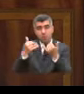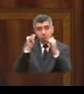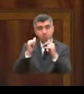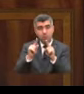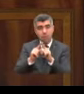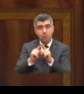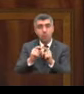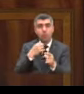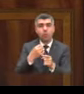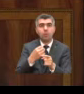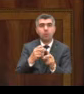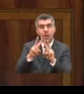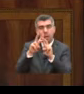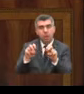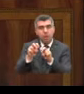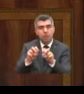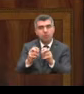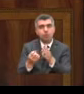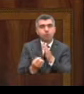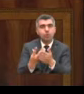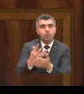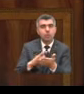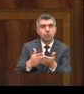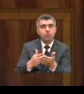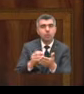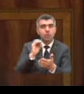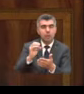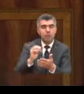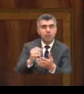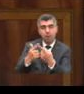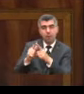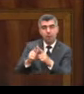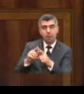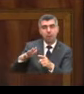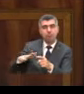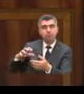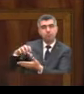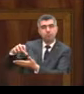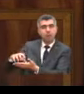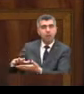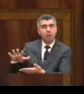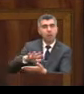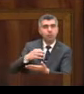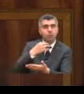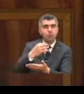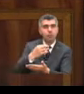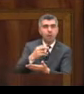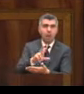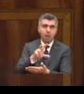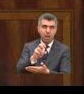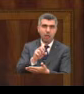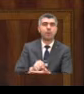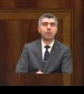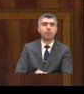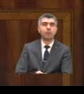خصك تفحصي الصفقات اللي داها التعاون الوطني على المستوى الاقالي وتتعرفي اش تنقصد بالضبط. وكاين